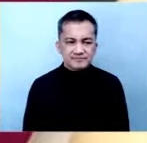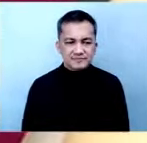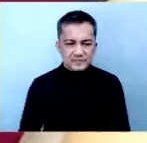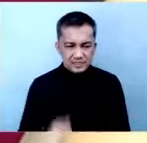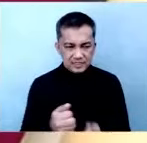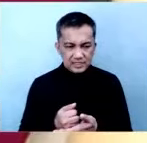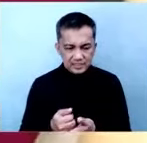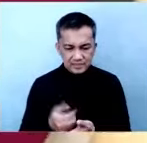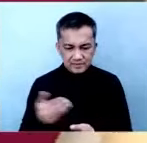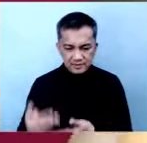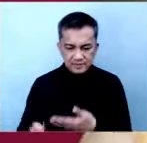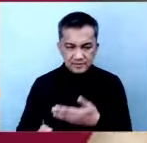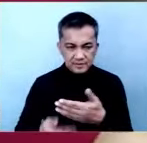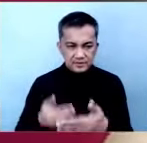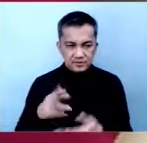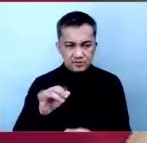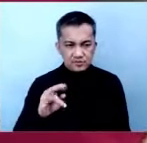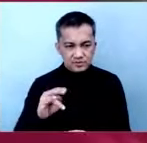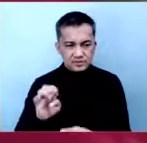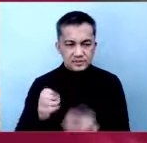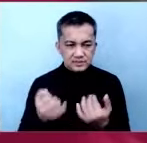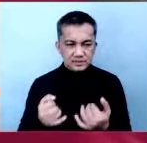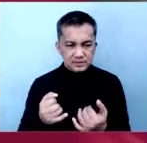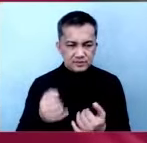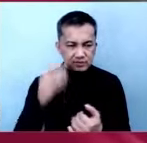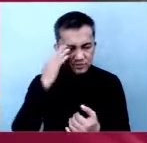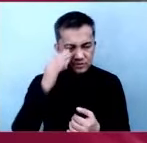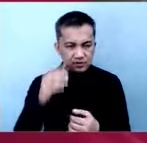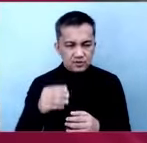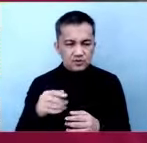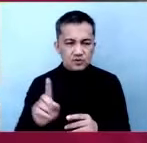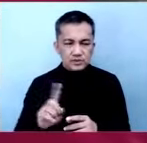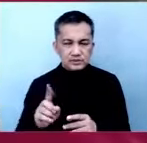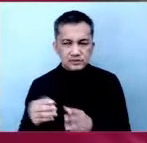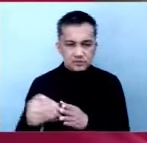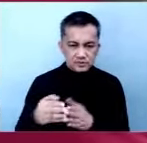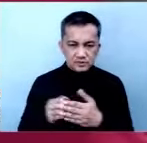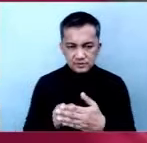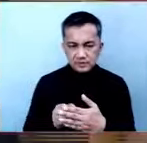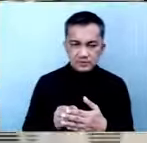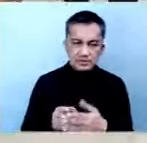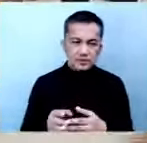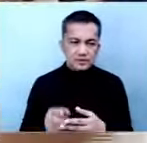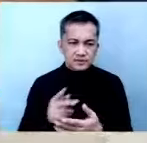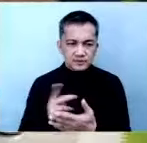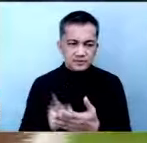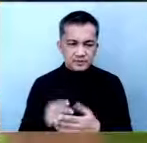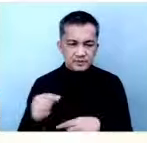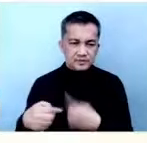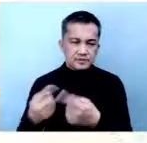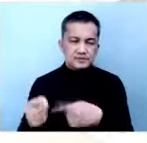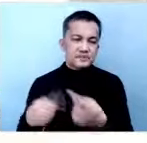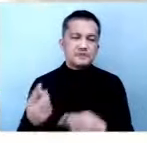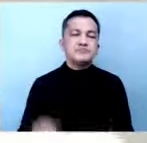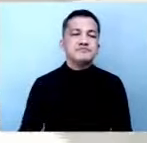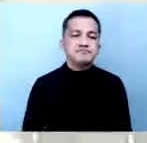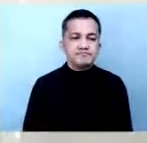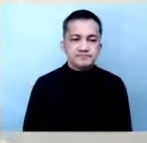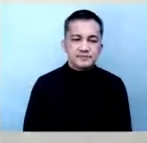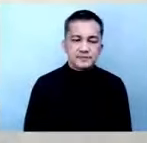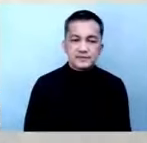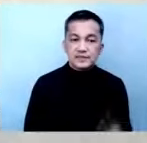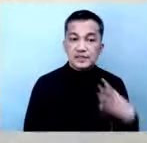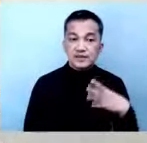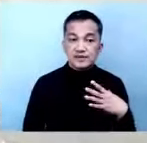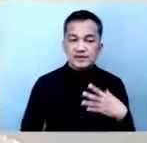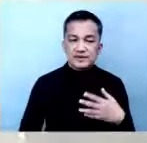my routine because now I know which corner should I go every part of my routine. Inaabangan din ang palarong